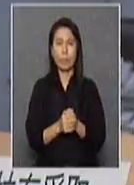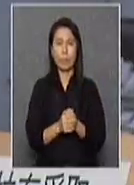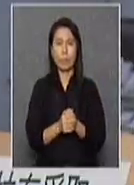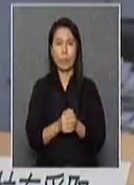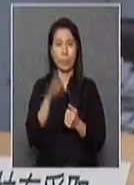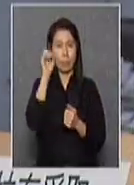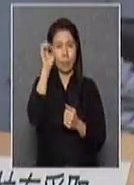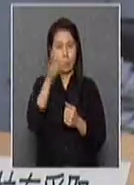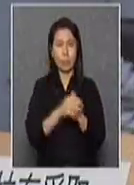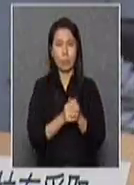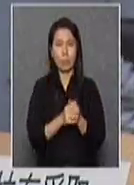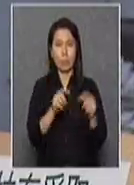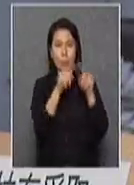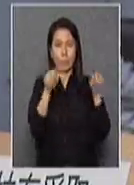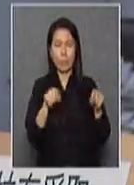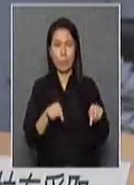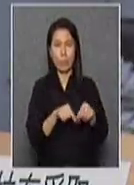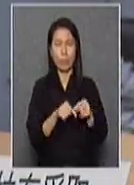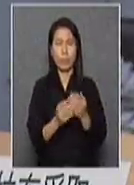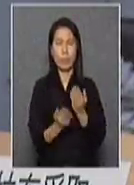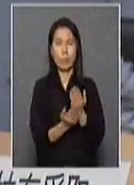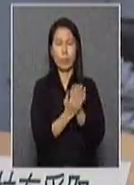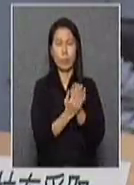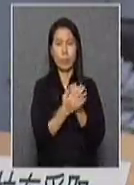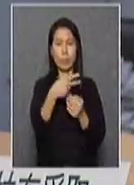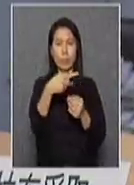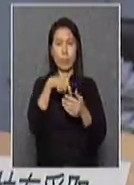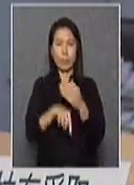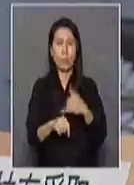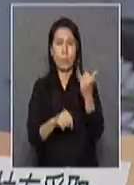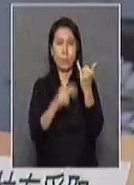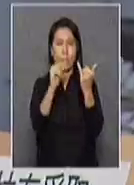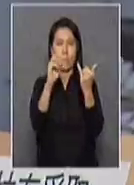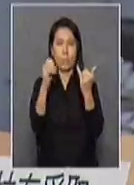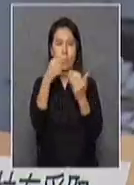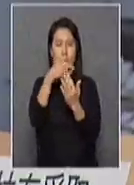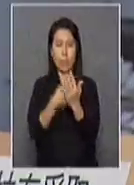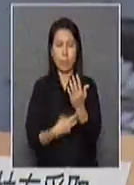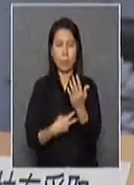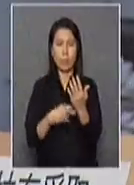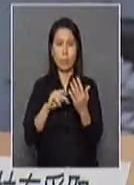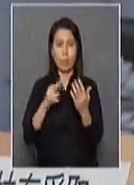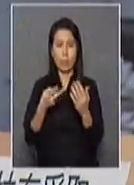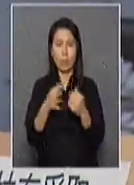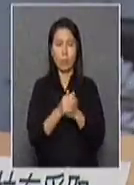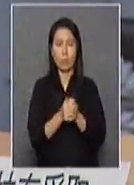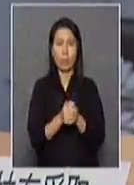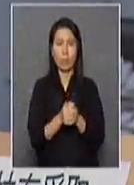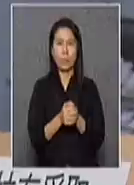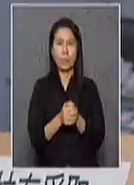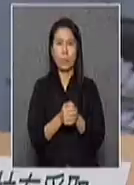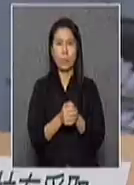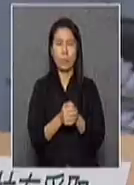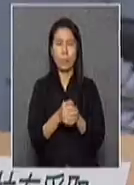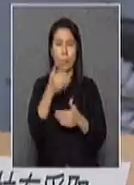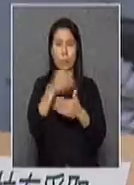我動議載列於講稿附錄二的第670項修正案，削